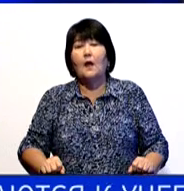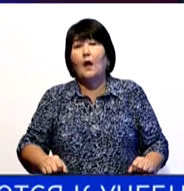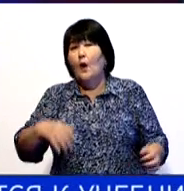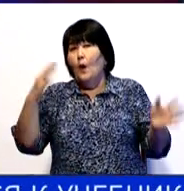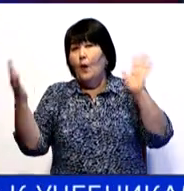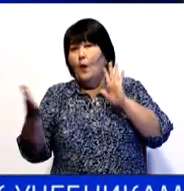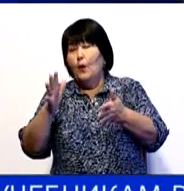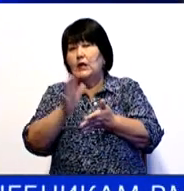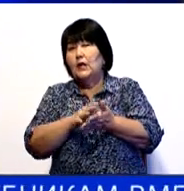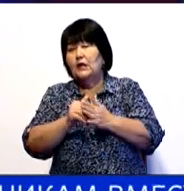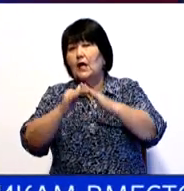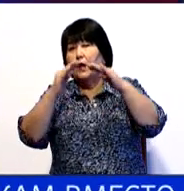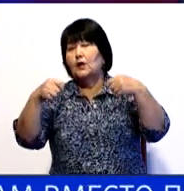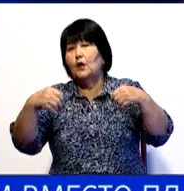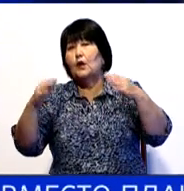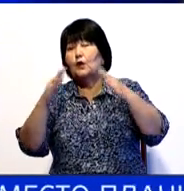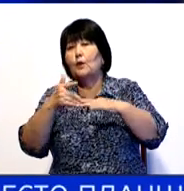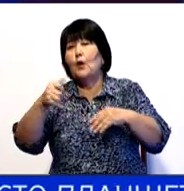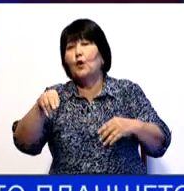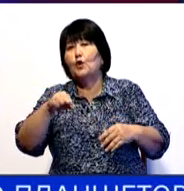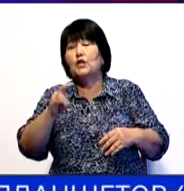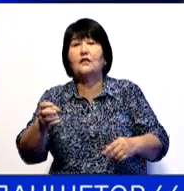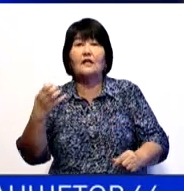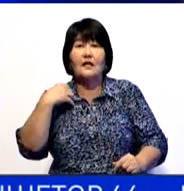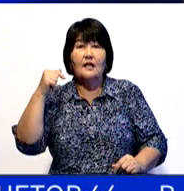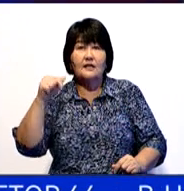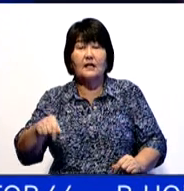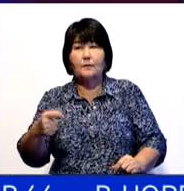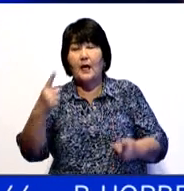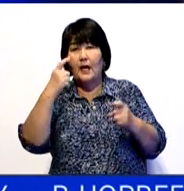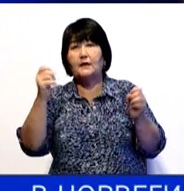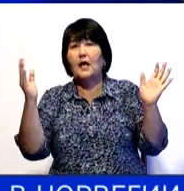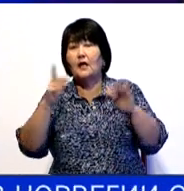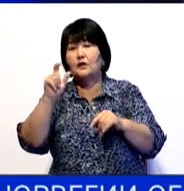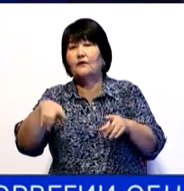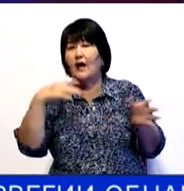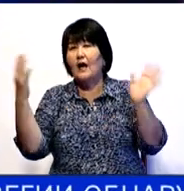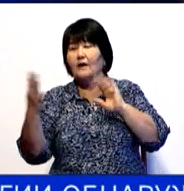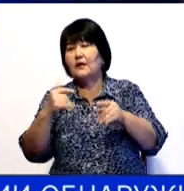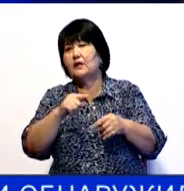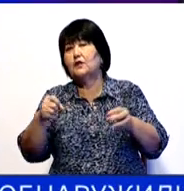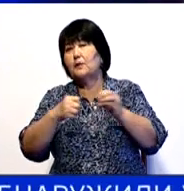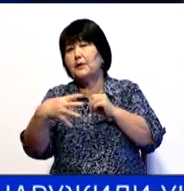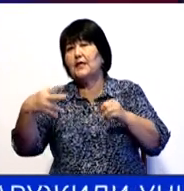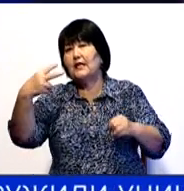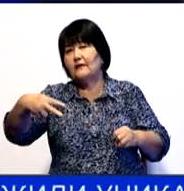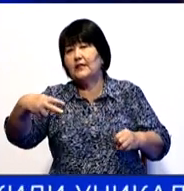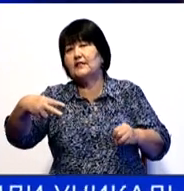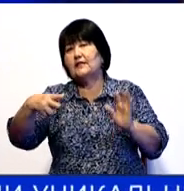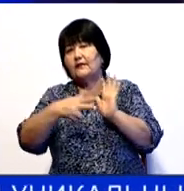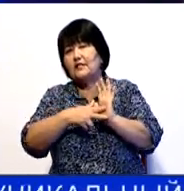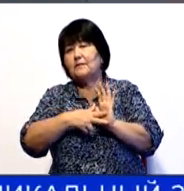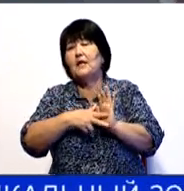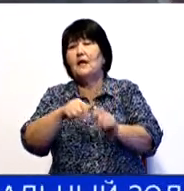Ураганом сорвало кровлю с торгового дома «Гульжан» в Кызылорде. По информации синоптиков, порывы ветра достигают 15-28 метров в